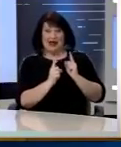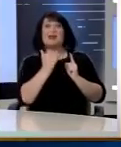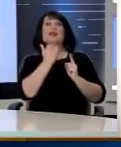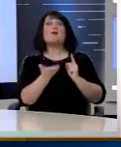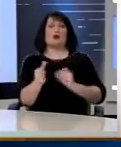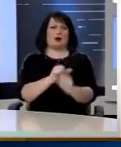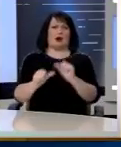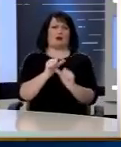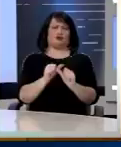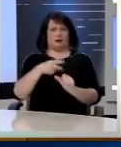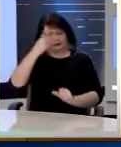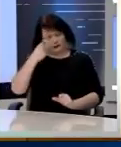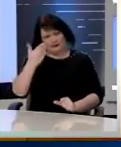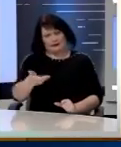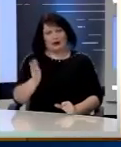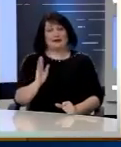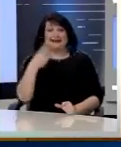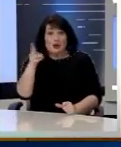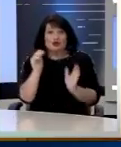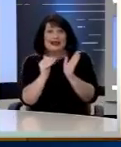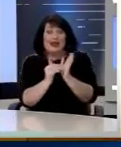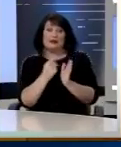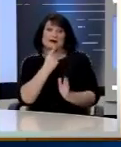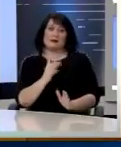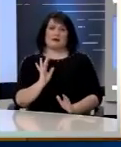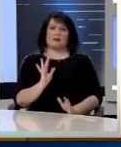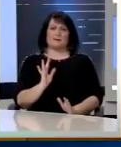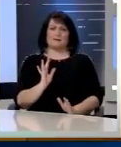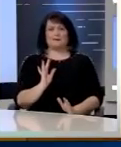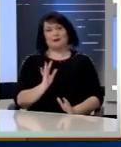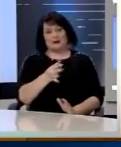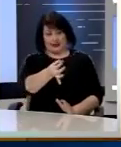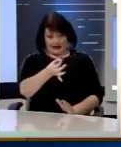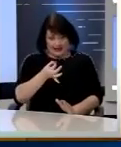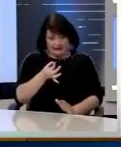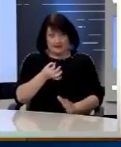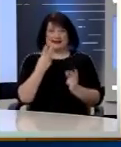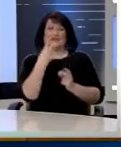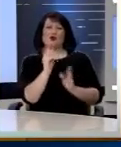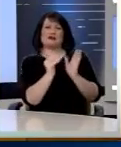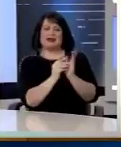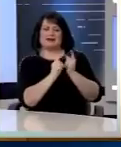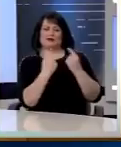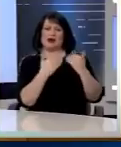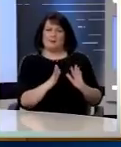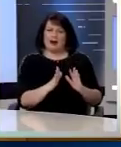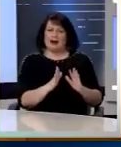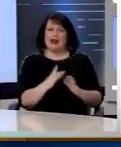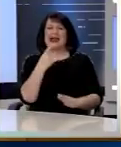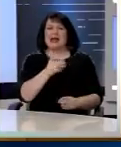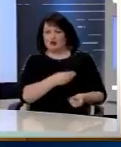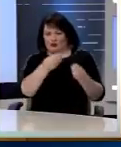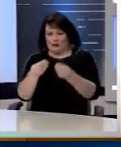να υπάρξει. Αυτά τα οποία λέτε, ότι θα παίρναμε συμφωνία των 300.000, θα πληρωνόμασταν τα